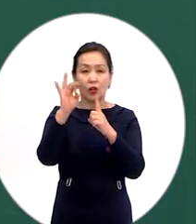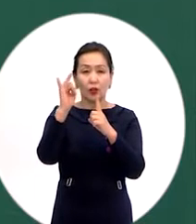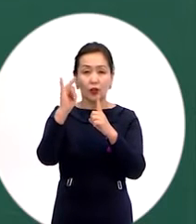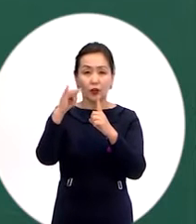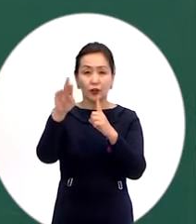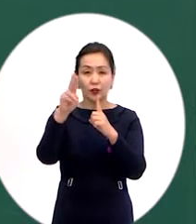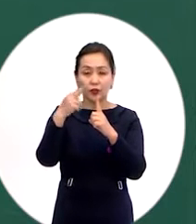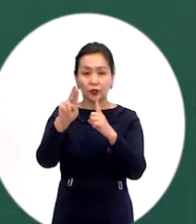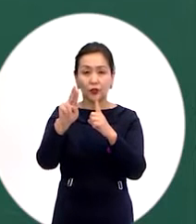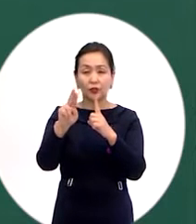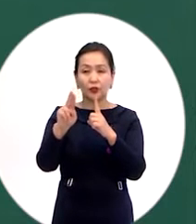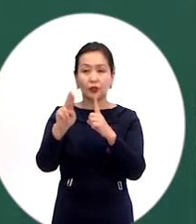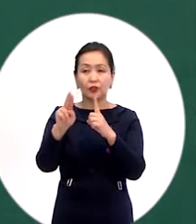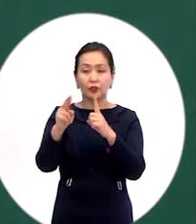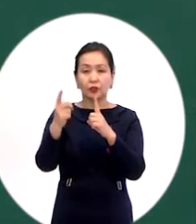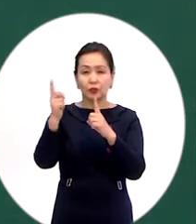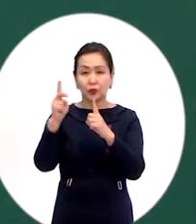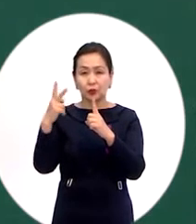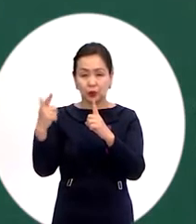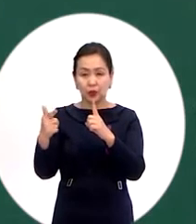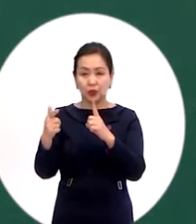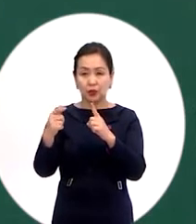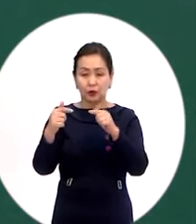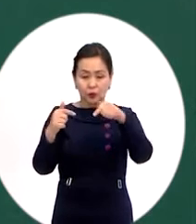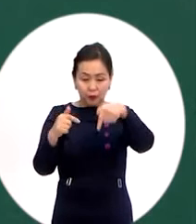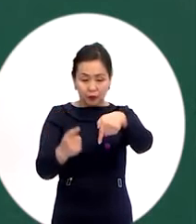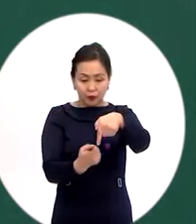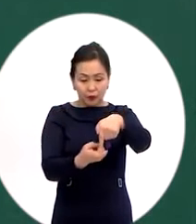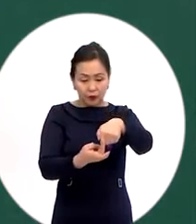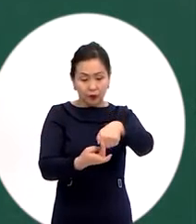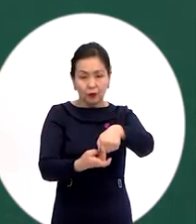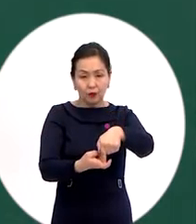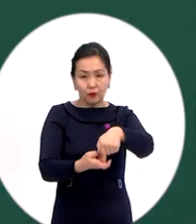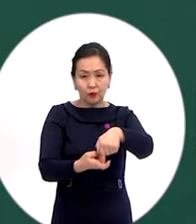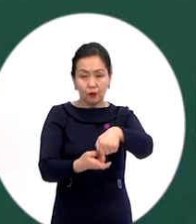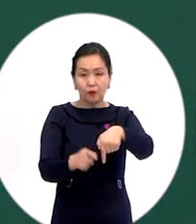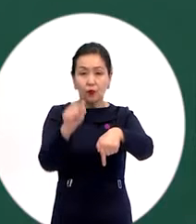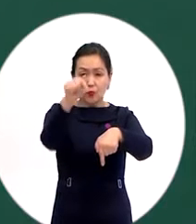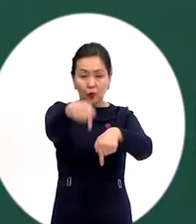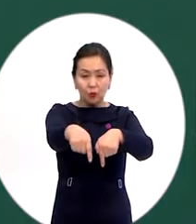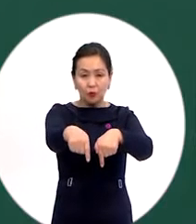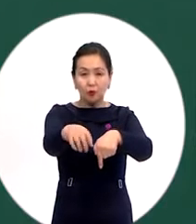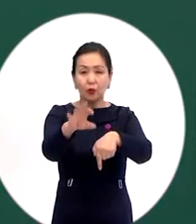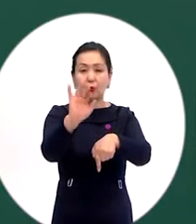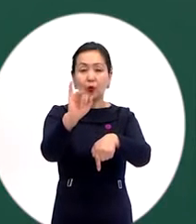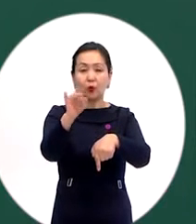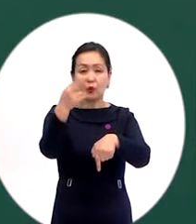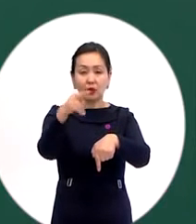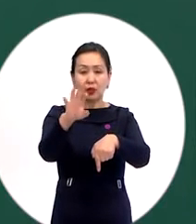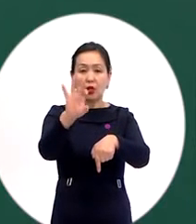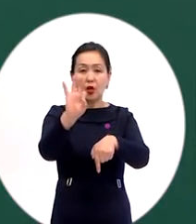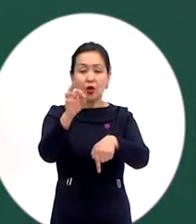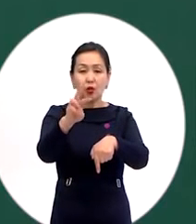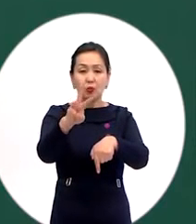уншийе. Сум доошо харсан байна. Энэ өмнө буюу урд зүг байна.